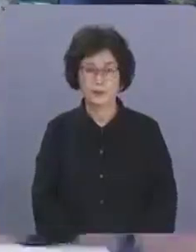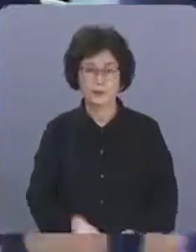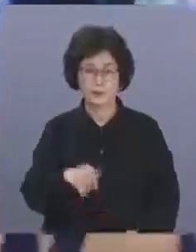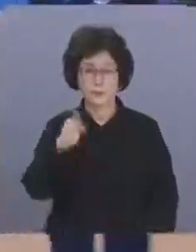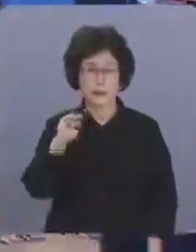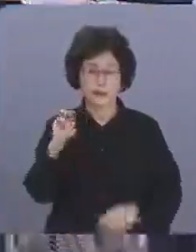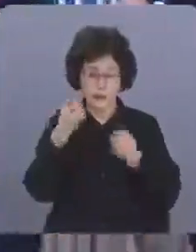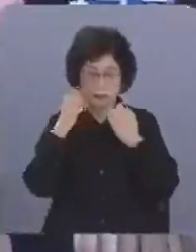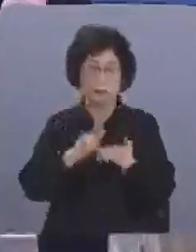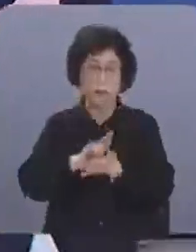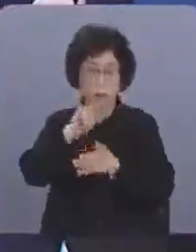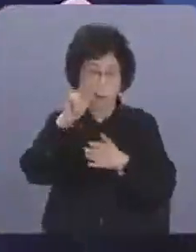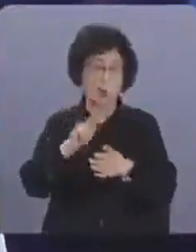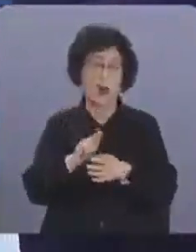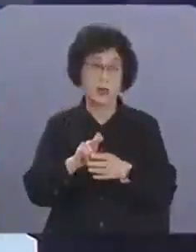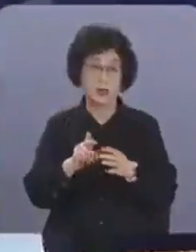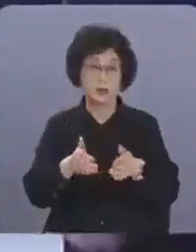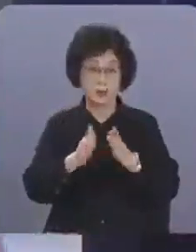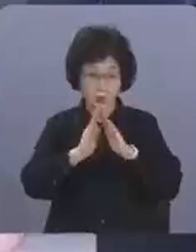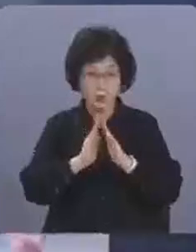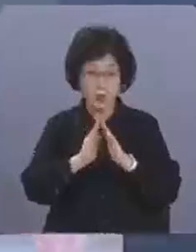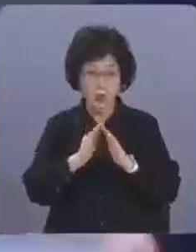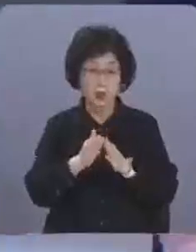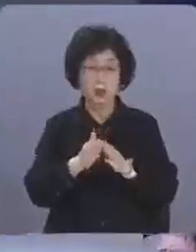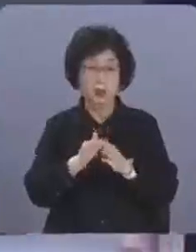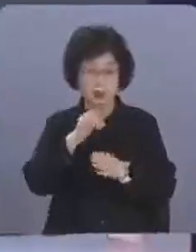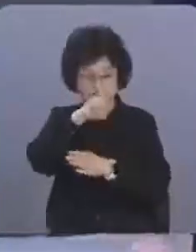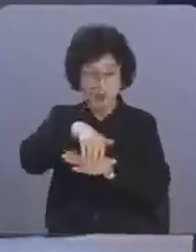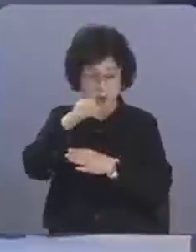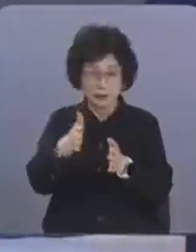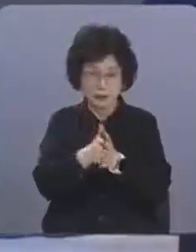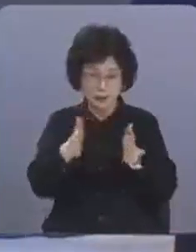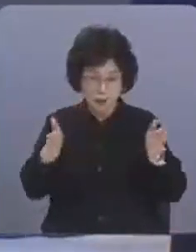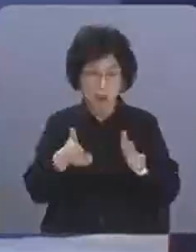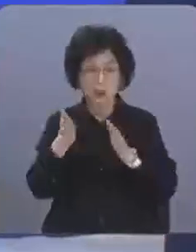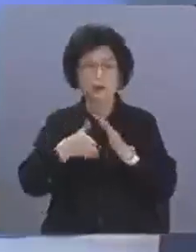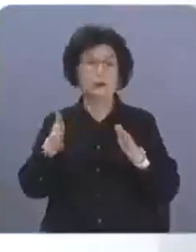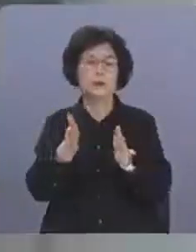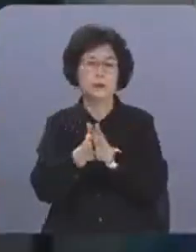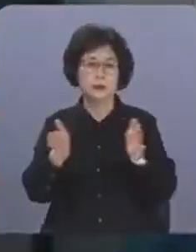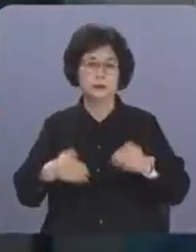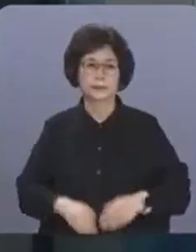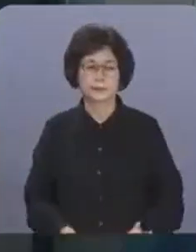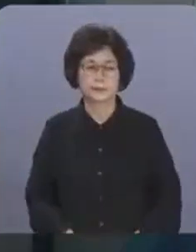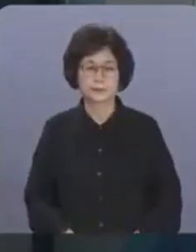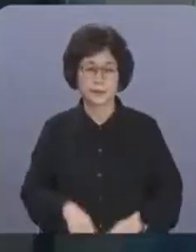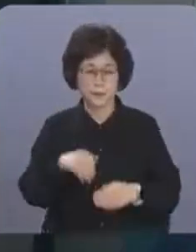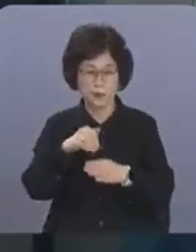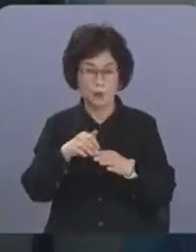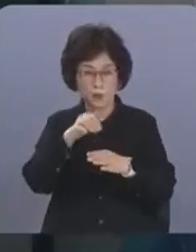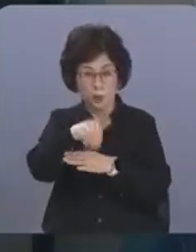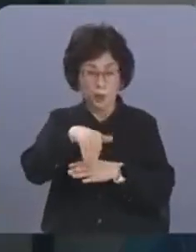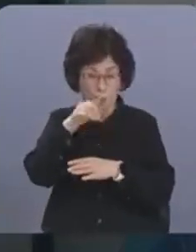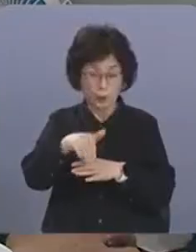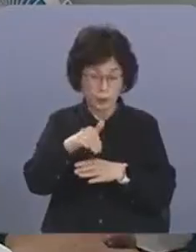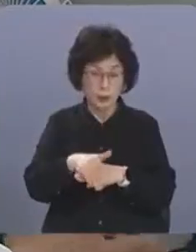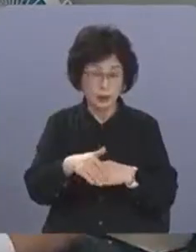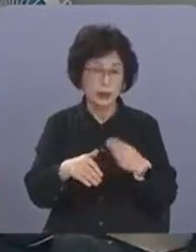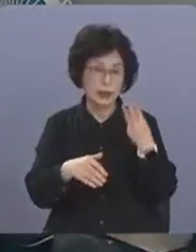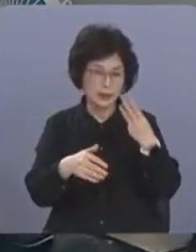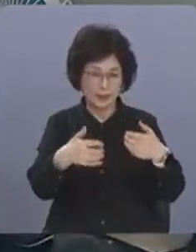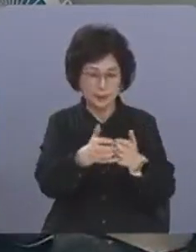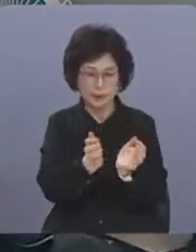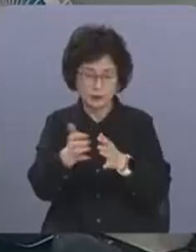가덕도 신공항 건설공단이 공식 출범식을 열고 본격적인 가동에 들어갔습니다. 공단 정원은 3본부 체계에